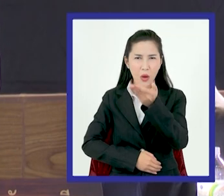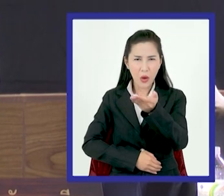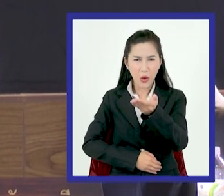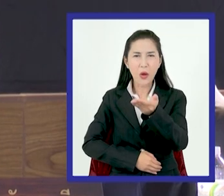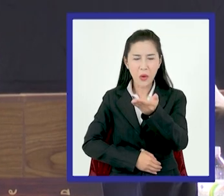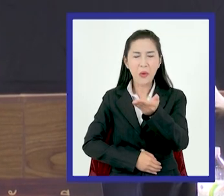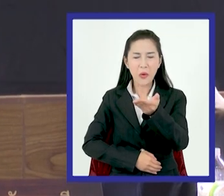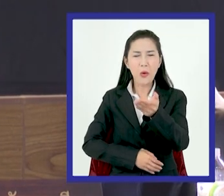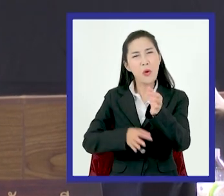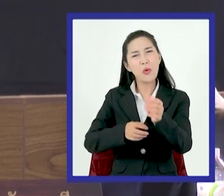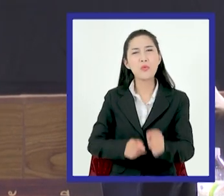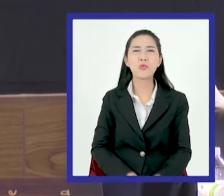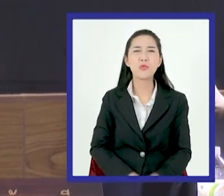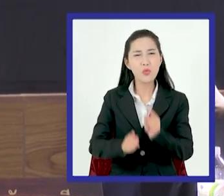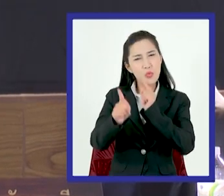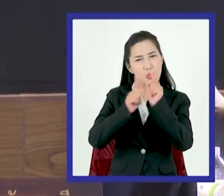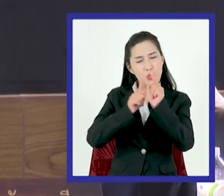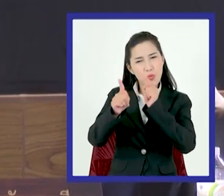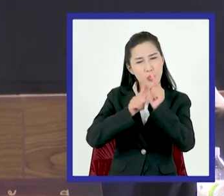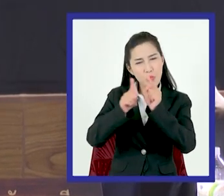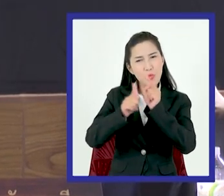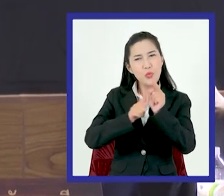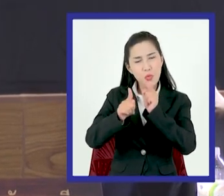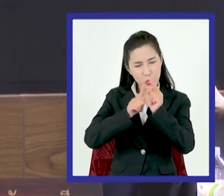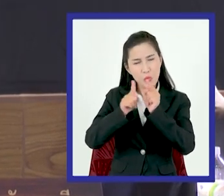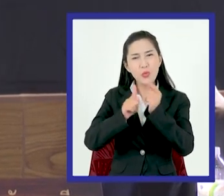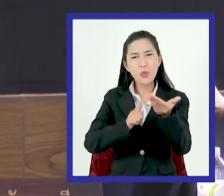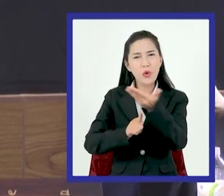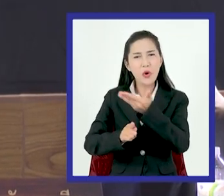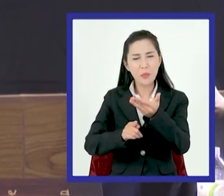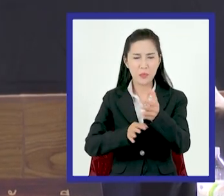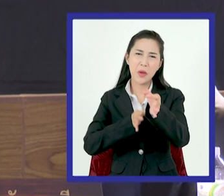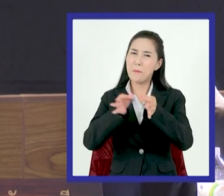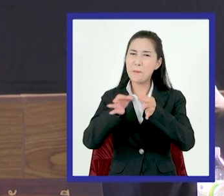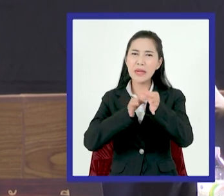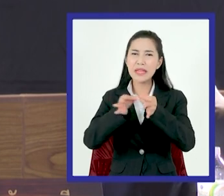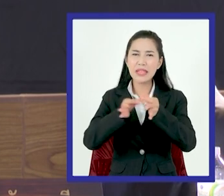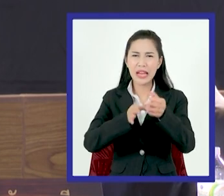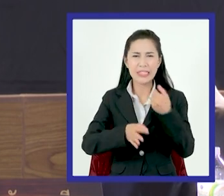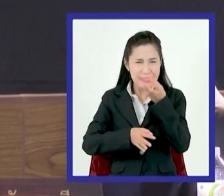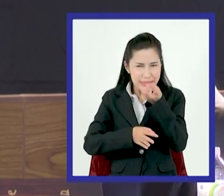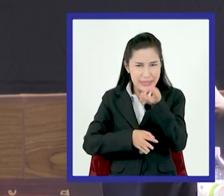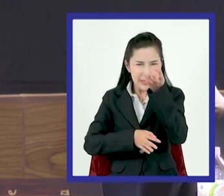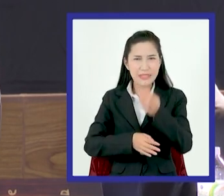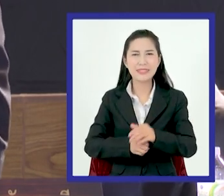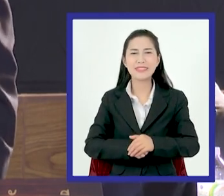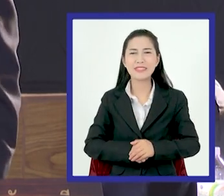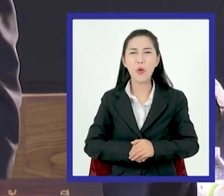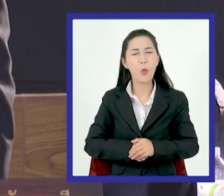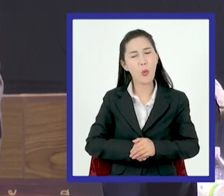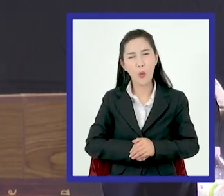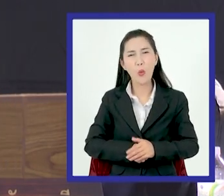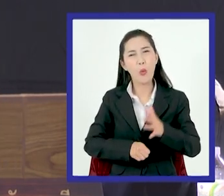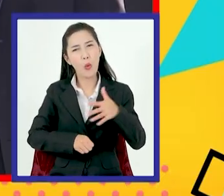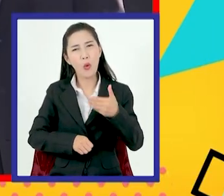ติ๊กต็อกนิดนึงนะครับเนื่องจากนโยบายที่ท่านนำแถลงเมื่อกี้เราไม่ได้ปรึกษากันนอกรอบนิดเดียวฮะท่านเอกโอ้โหความคิดท่านสุดยอดมาก